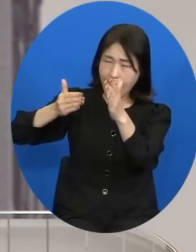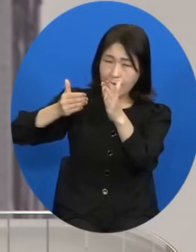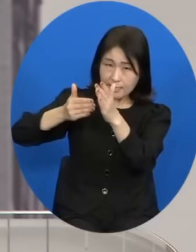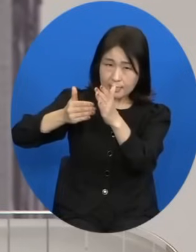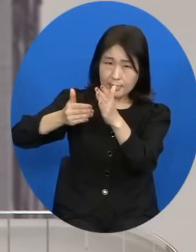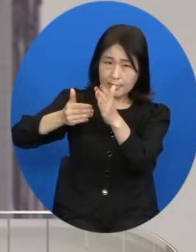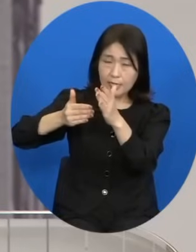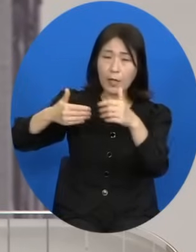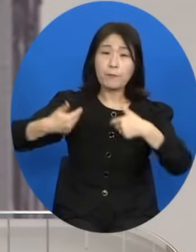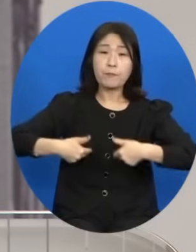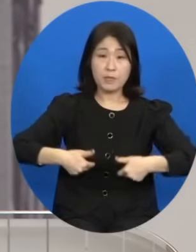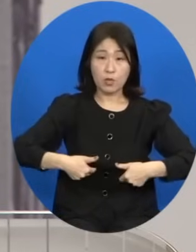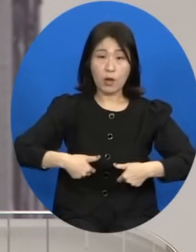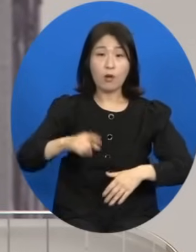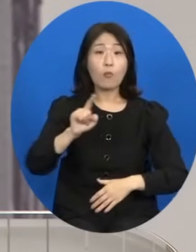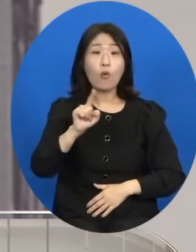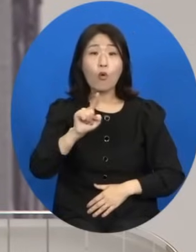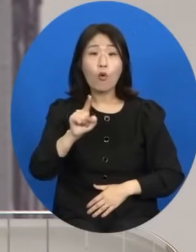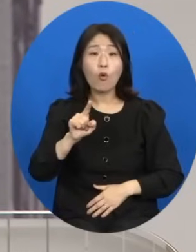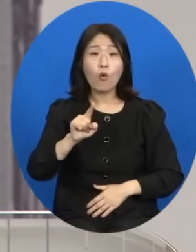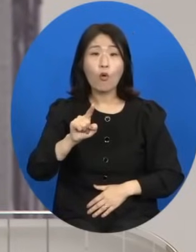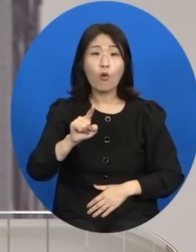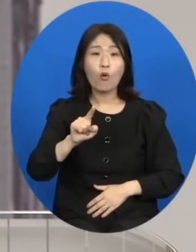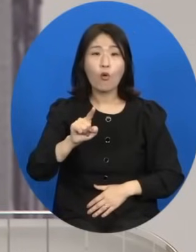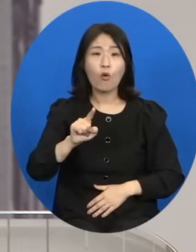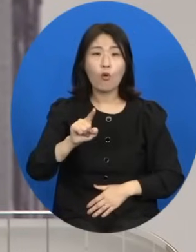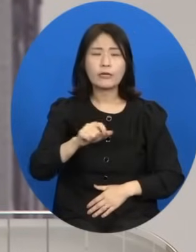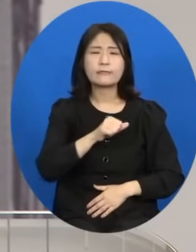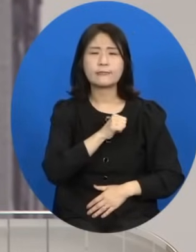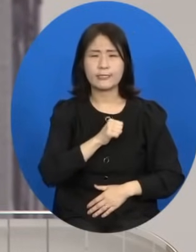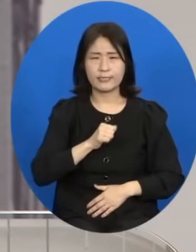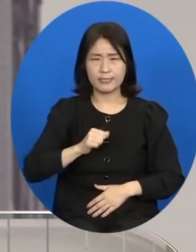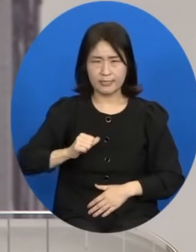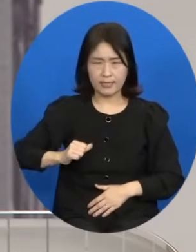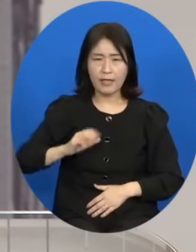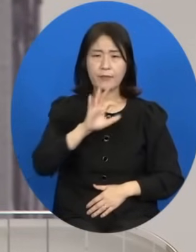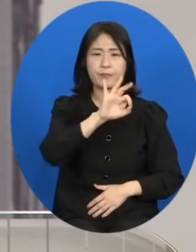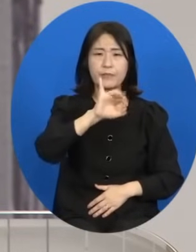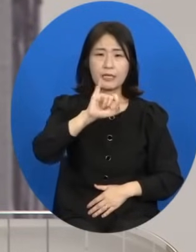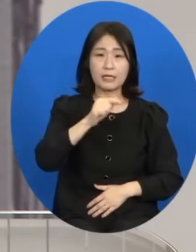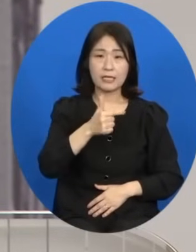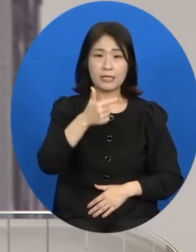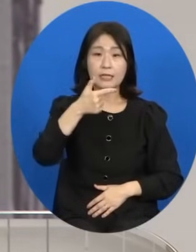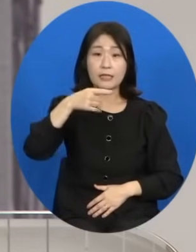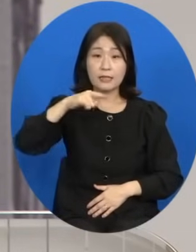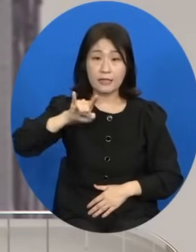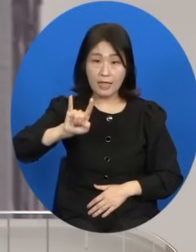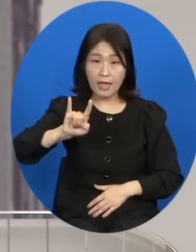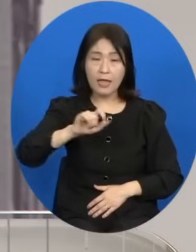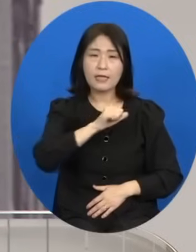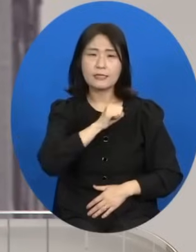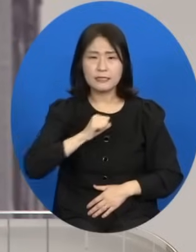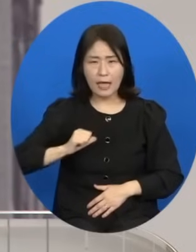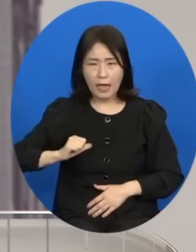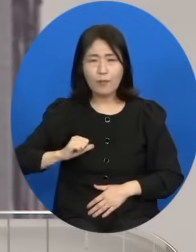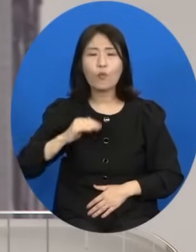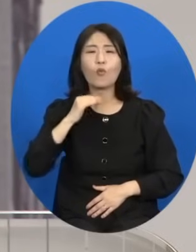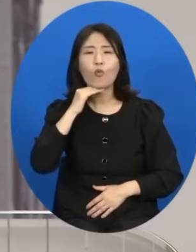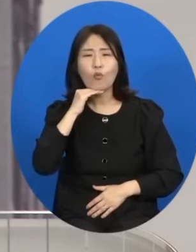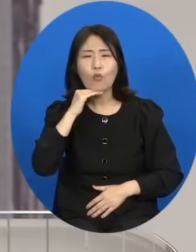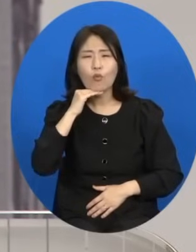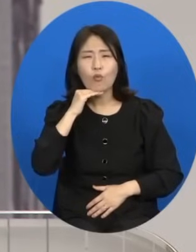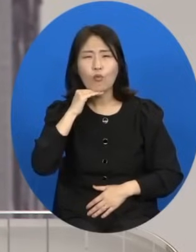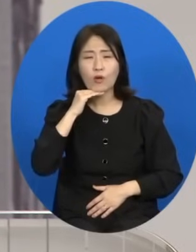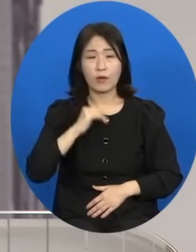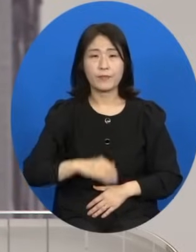필요한 덕목이 있다면 그것은 바로 인내입니다 인내 참고 기다리는 거예요 끝까지